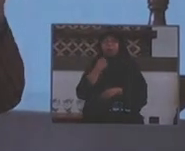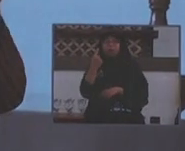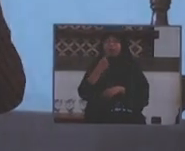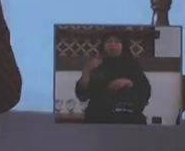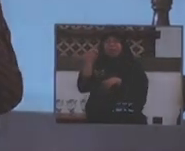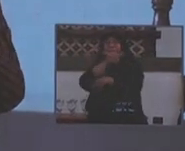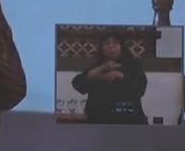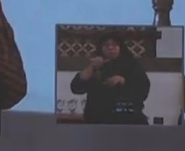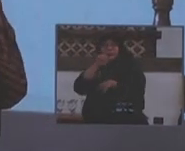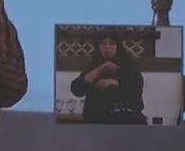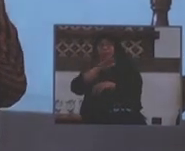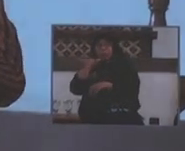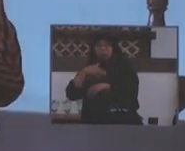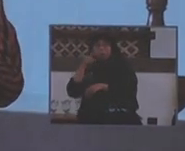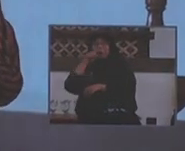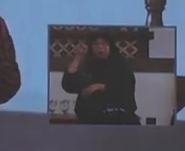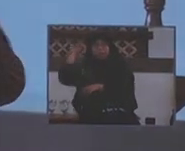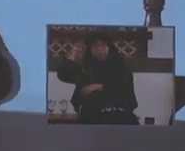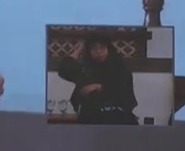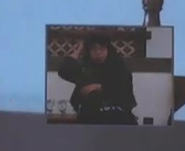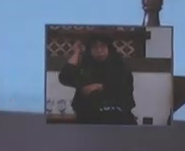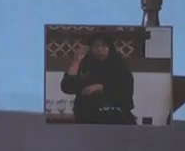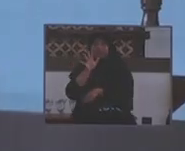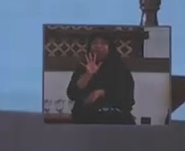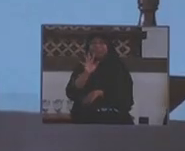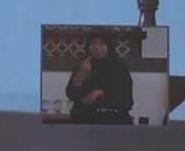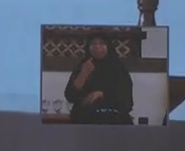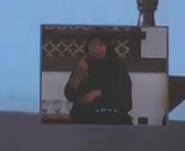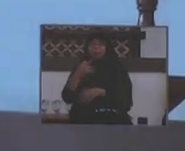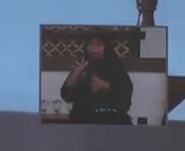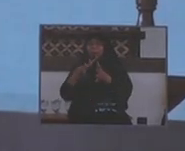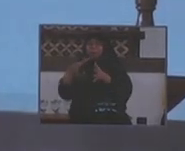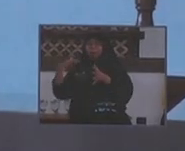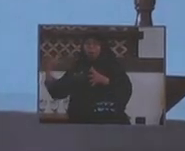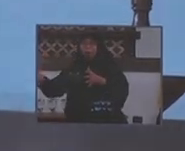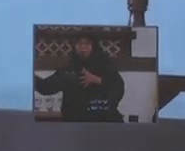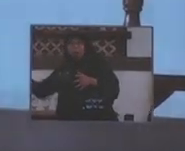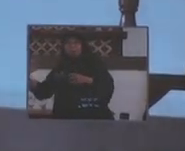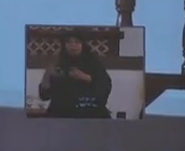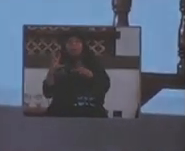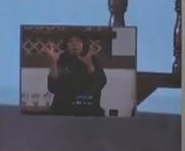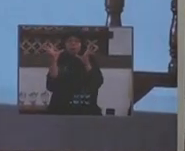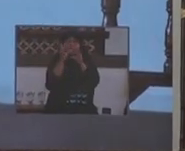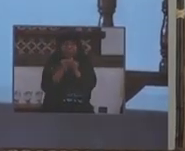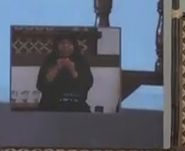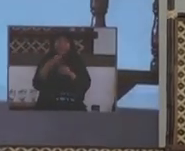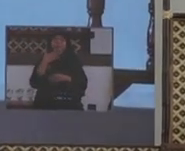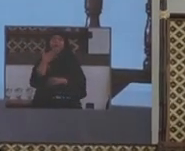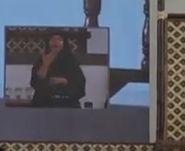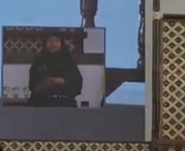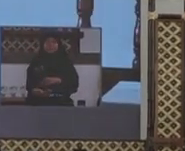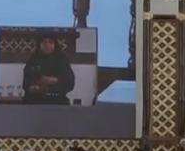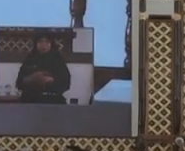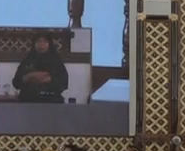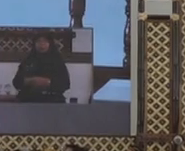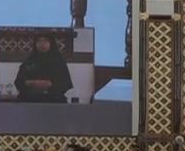enak. Ini nanti panjang-panjang, tadi Bu Bupati Brebes terima kasih, tak anggap es paparan.